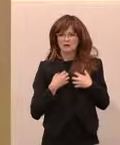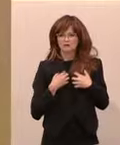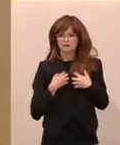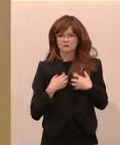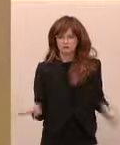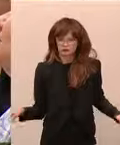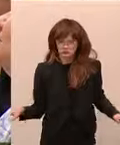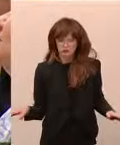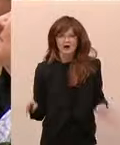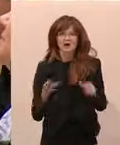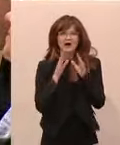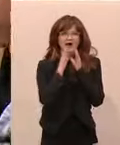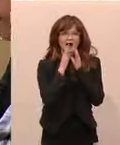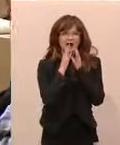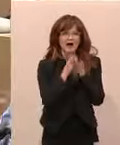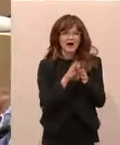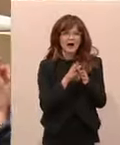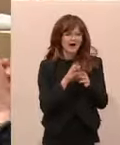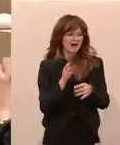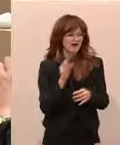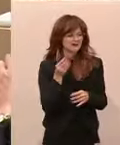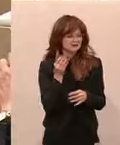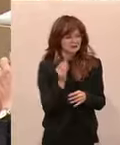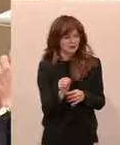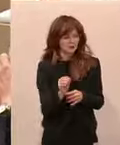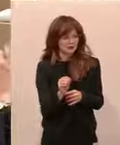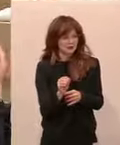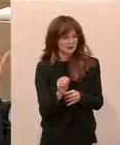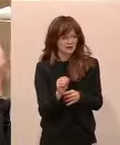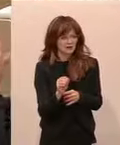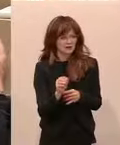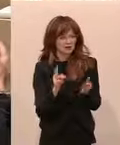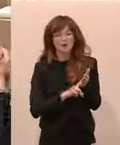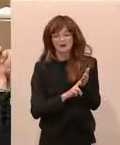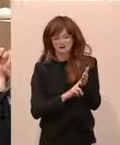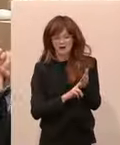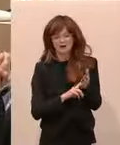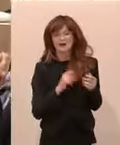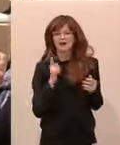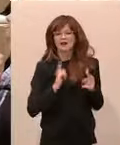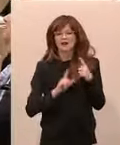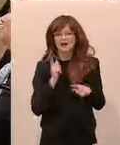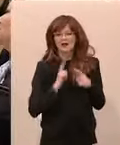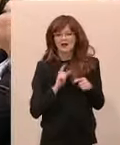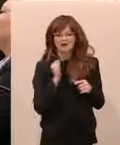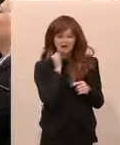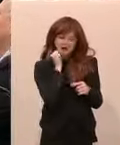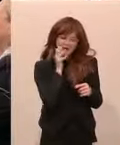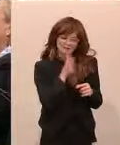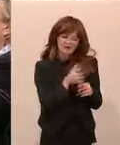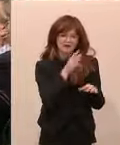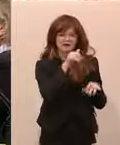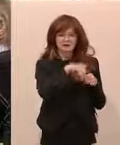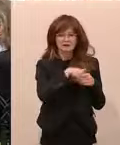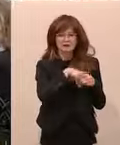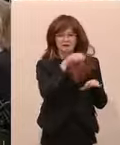Ja, Hasskommentare, sehr geehrte Damen und Herren, sind leider der Alltag im Netz. Das muss sich aber